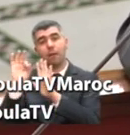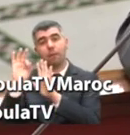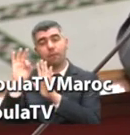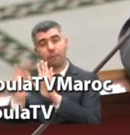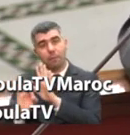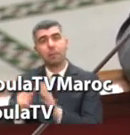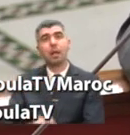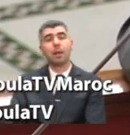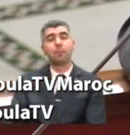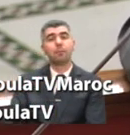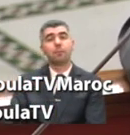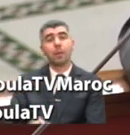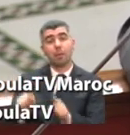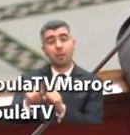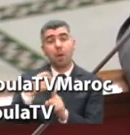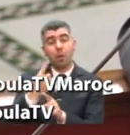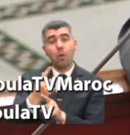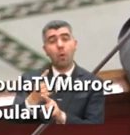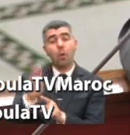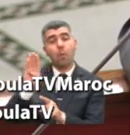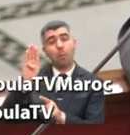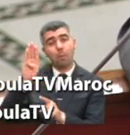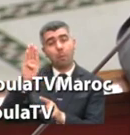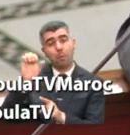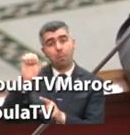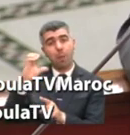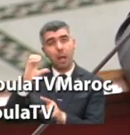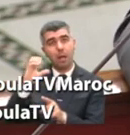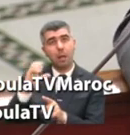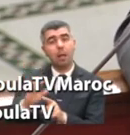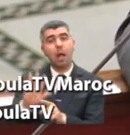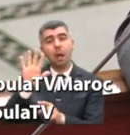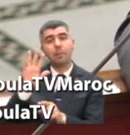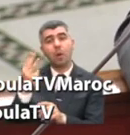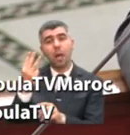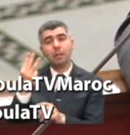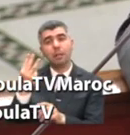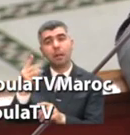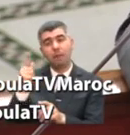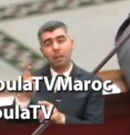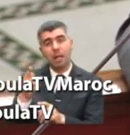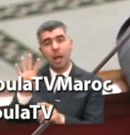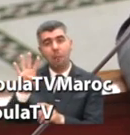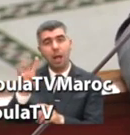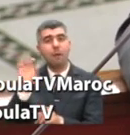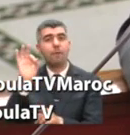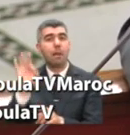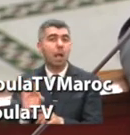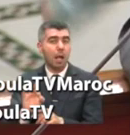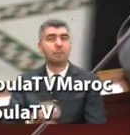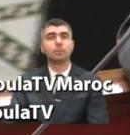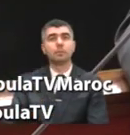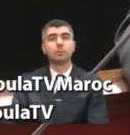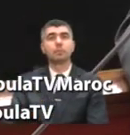وبالتعليم التأهيلي الثانوي التأهيلي من 29.6% إلى 35.4%. 4%